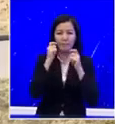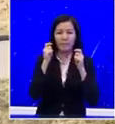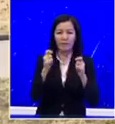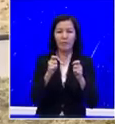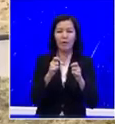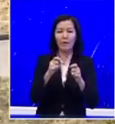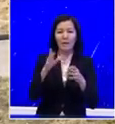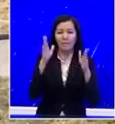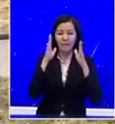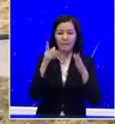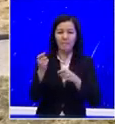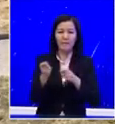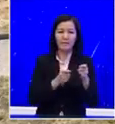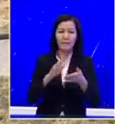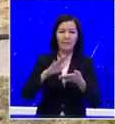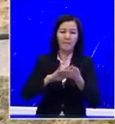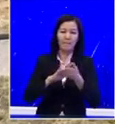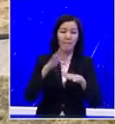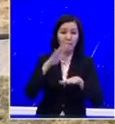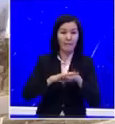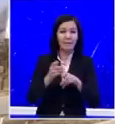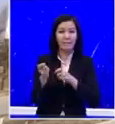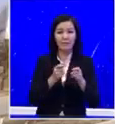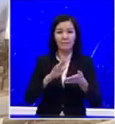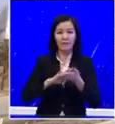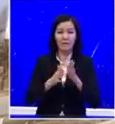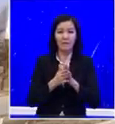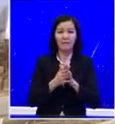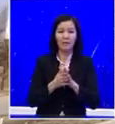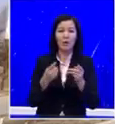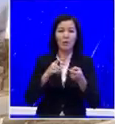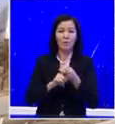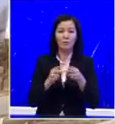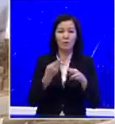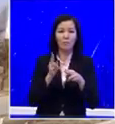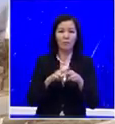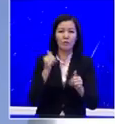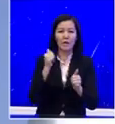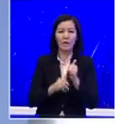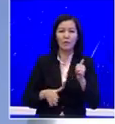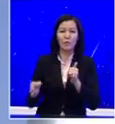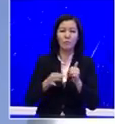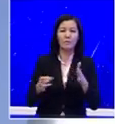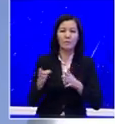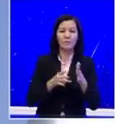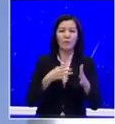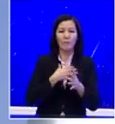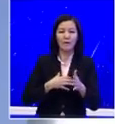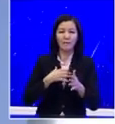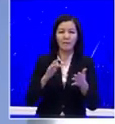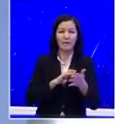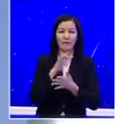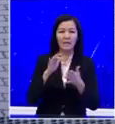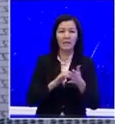және банк басшылығымен келісе отырып қосылмақ. Бұл жүйеге әр облыс пен республикалық маңызы